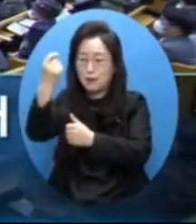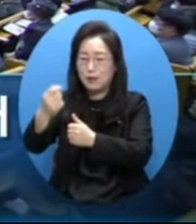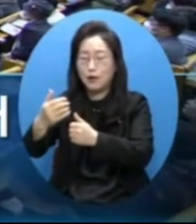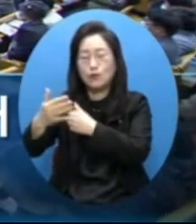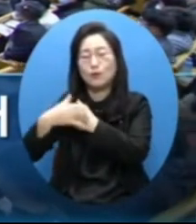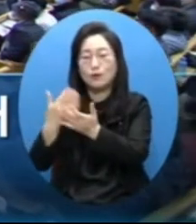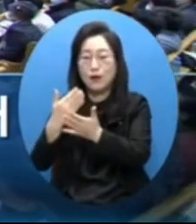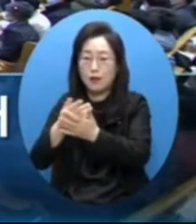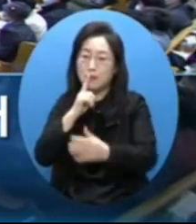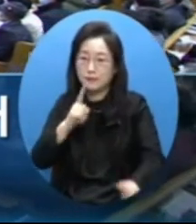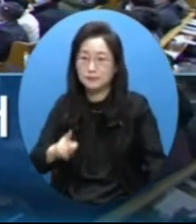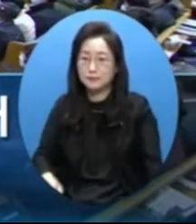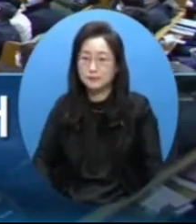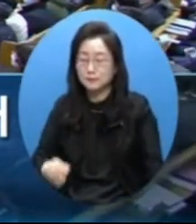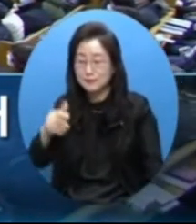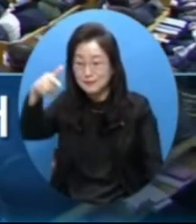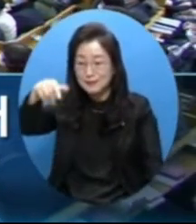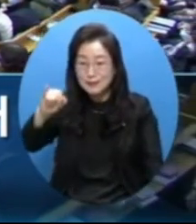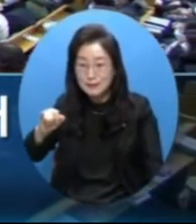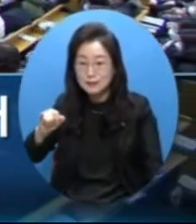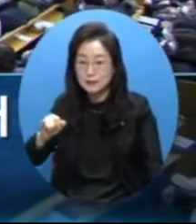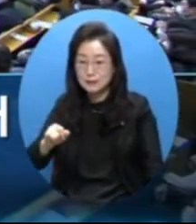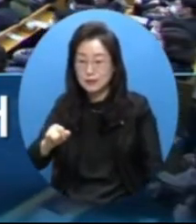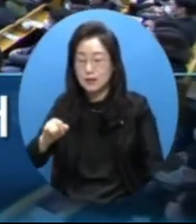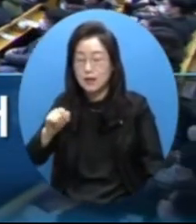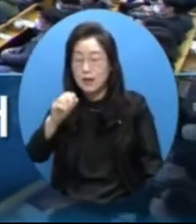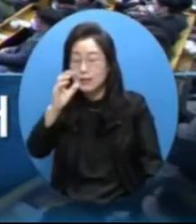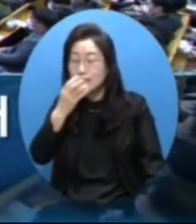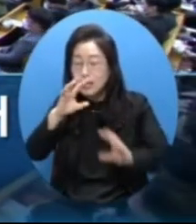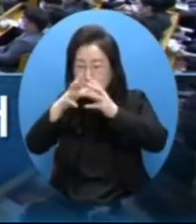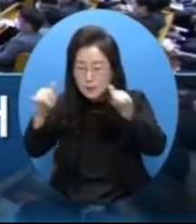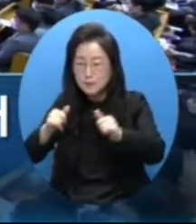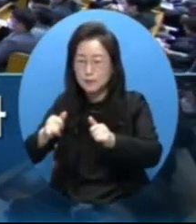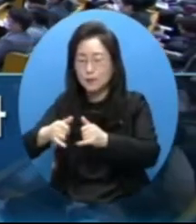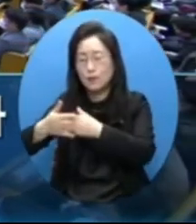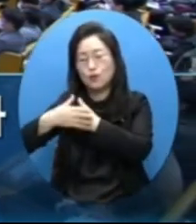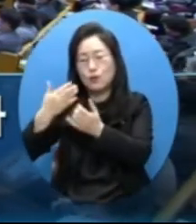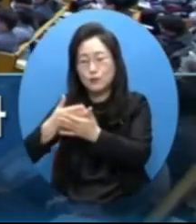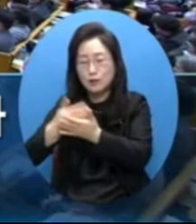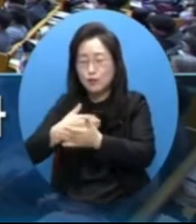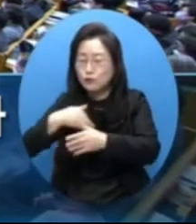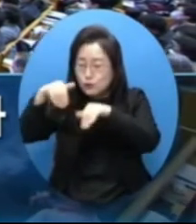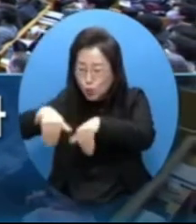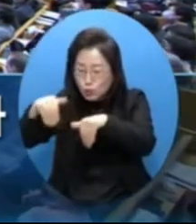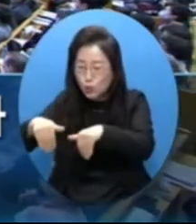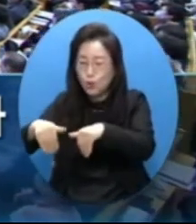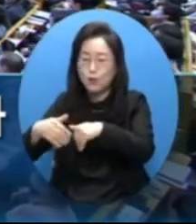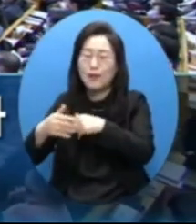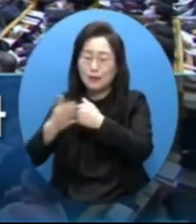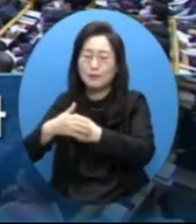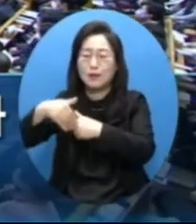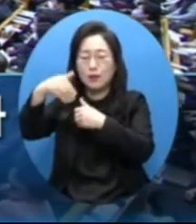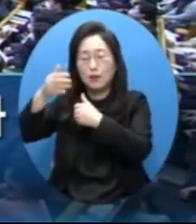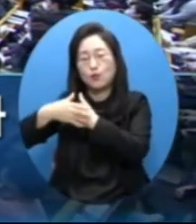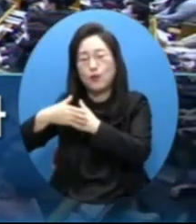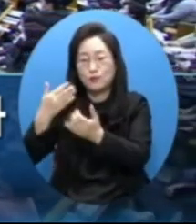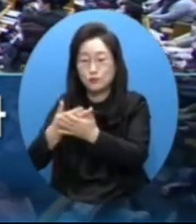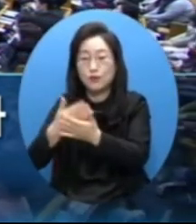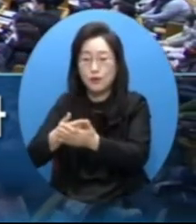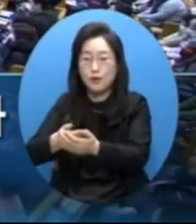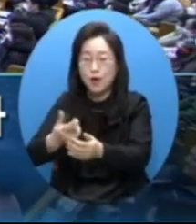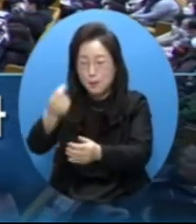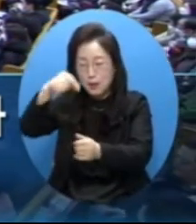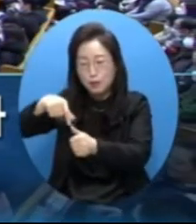기본 사람들이 길갈 진행해 사람을 보내어 여호수아에게 전하되 당신의 종들 돕기를 더디게 하지 마시고 속히 우리에게 올라와 우리를